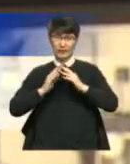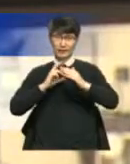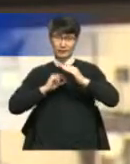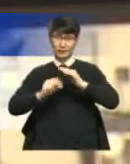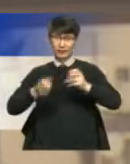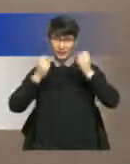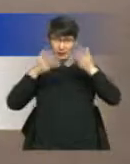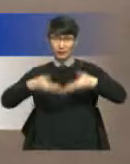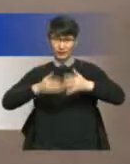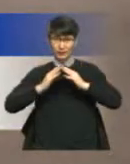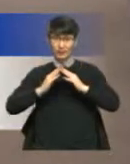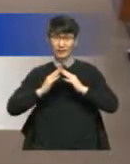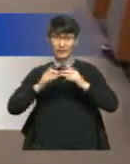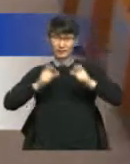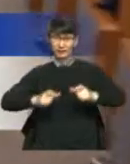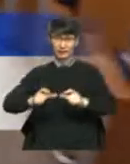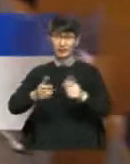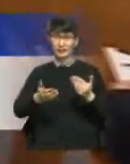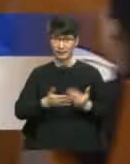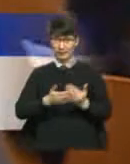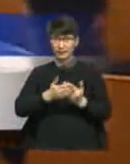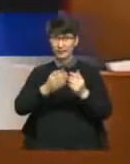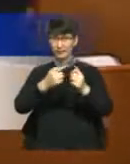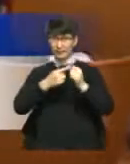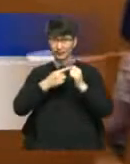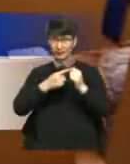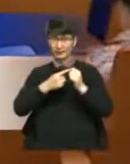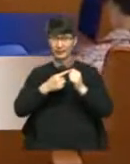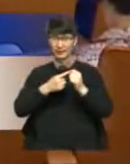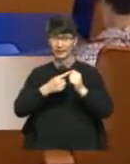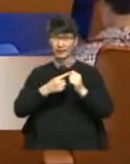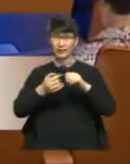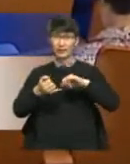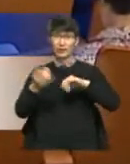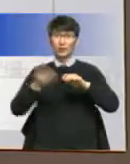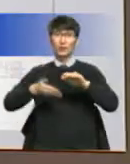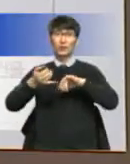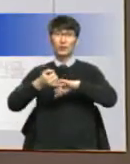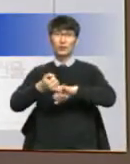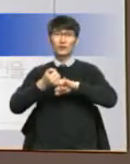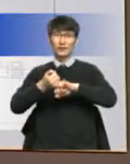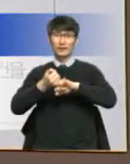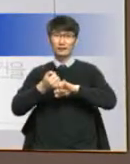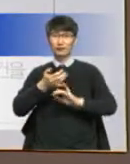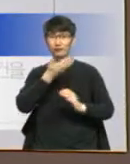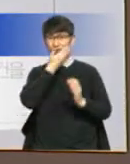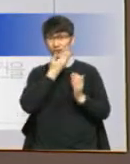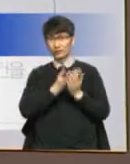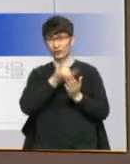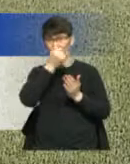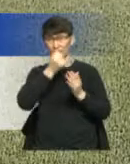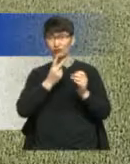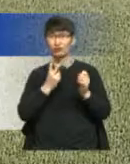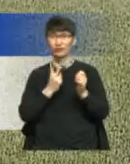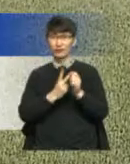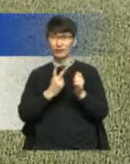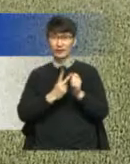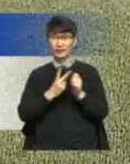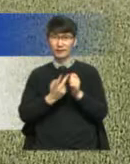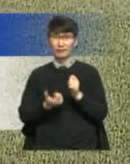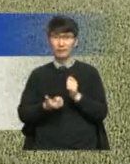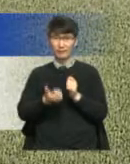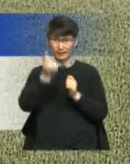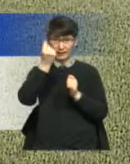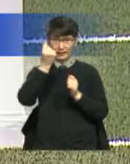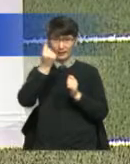그를 통한 지역개발을 첫 번째 공약으로 중시하고 있고요 두번째로는 빠른